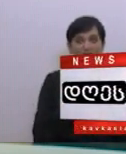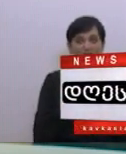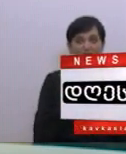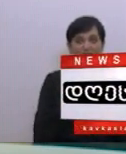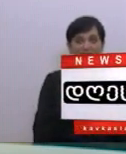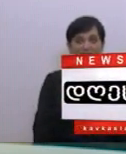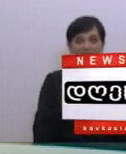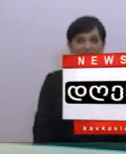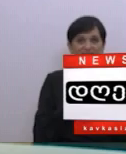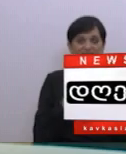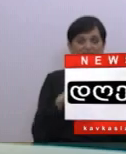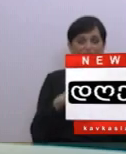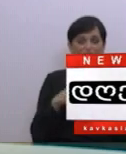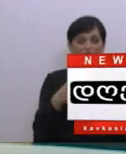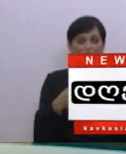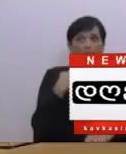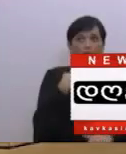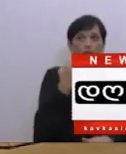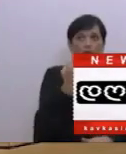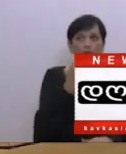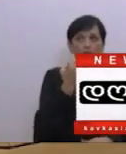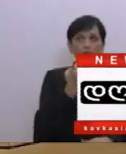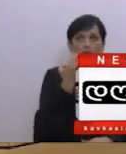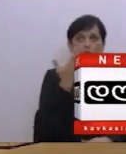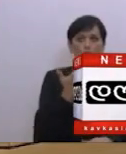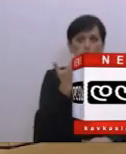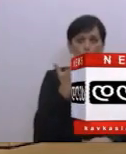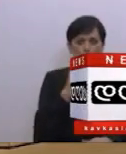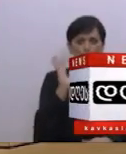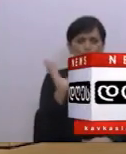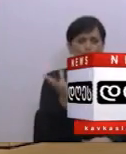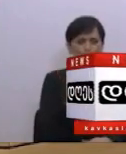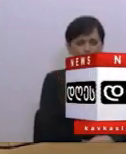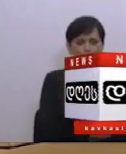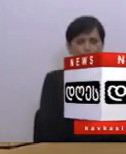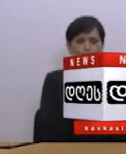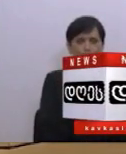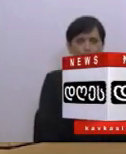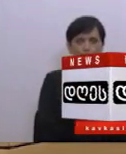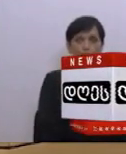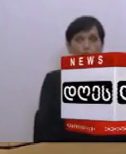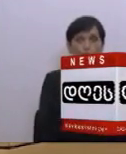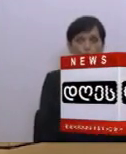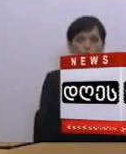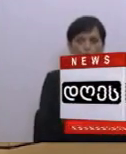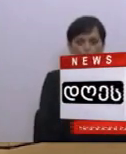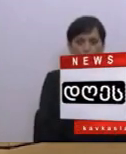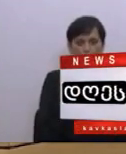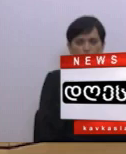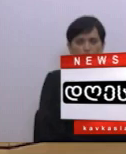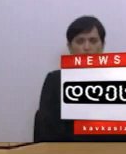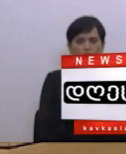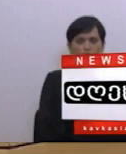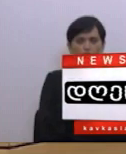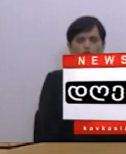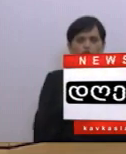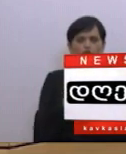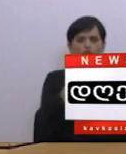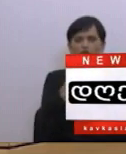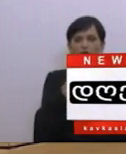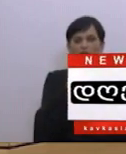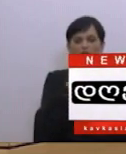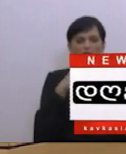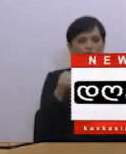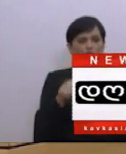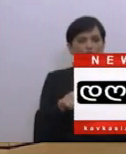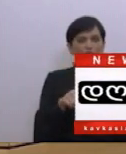Ძალიან მონაცვლეობითი დამოკიდებულება. Თუ ყველაფერი გაკეთდა ისე როგორც უნდა გაკეთებულიყო და ამის იქით ჩვენ არ